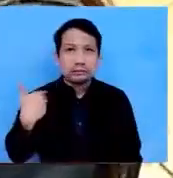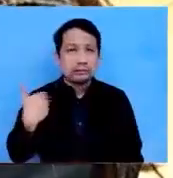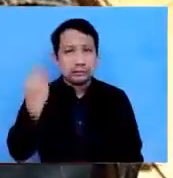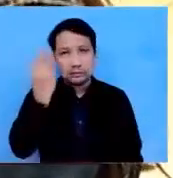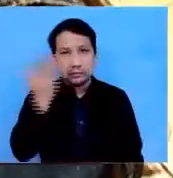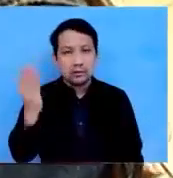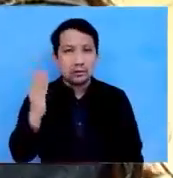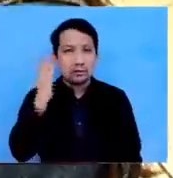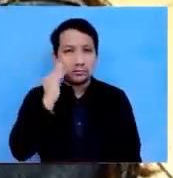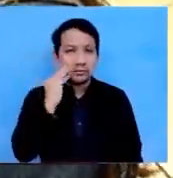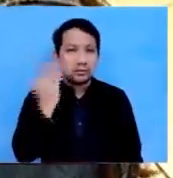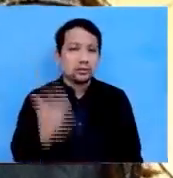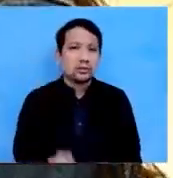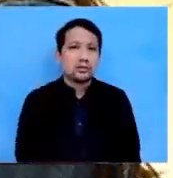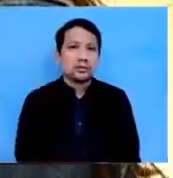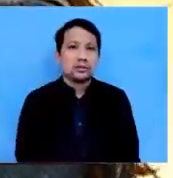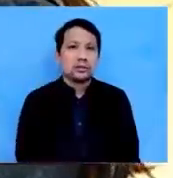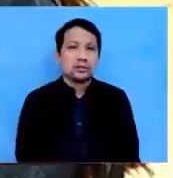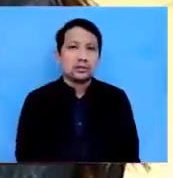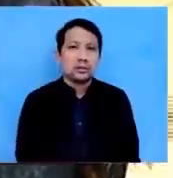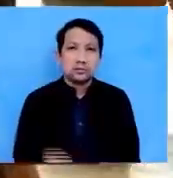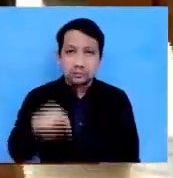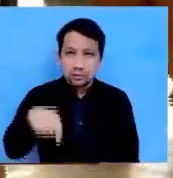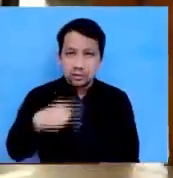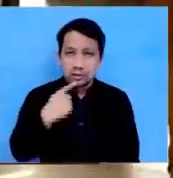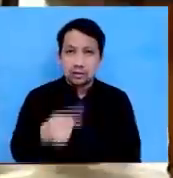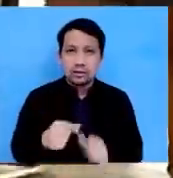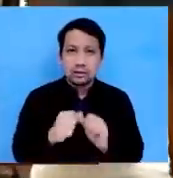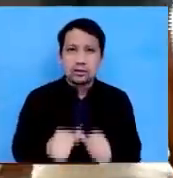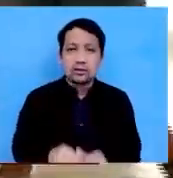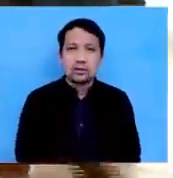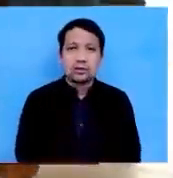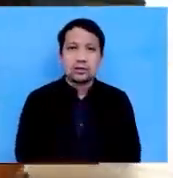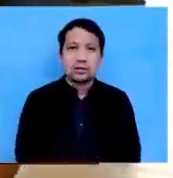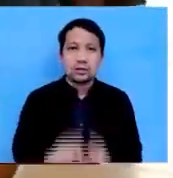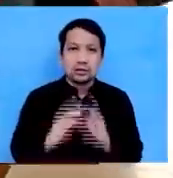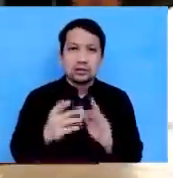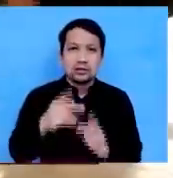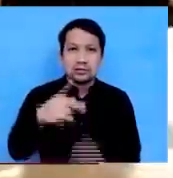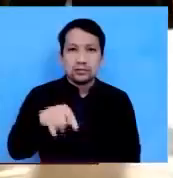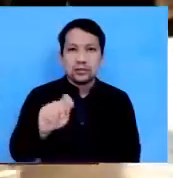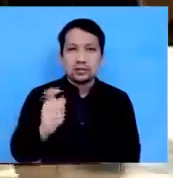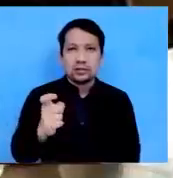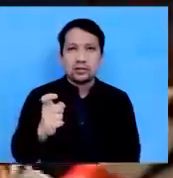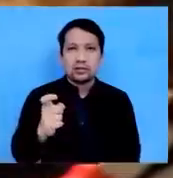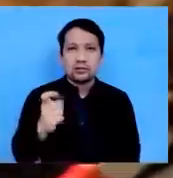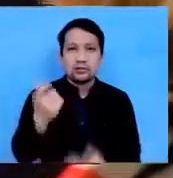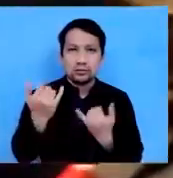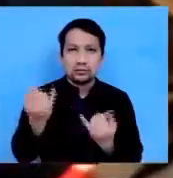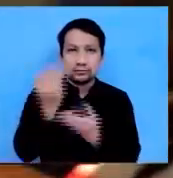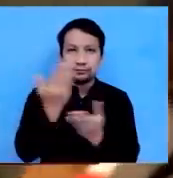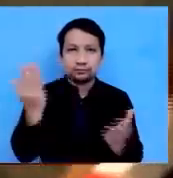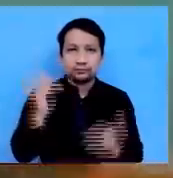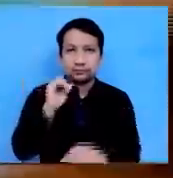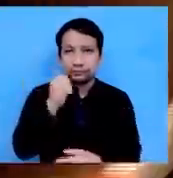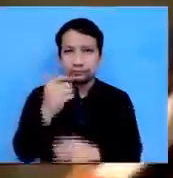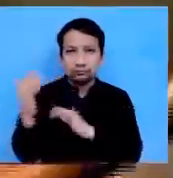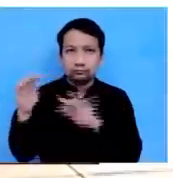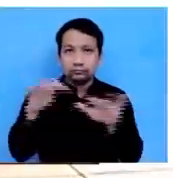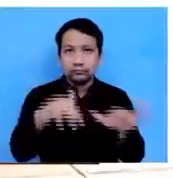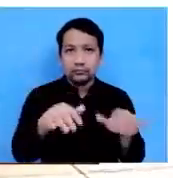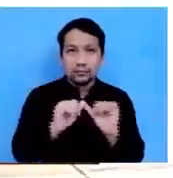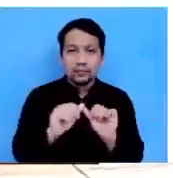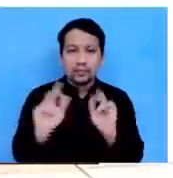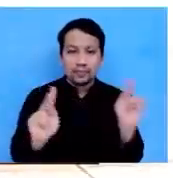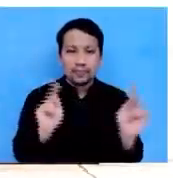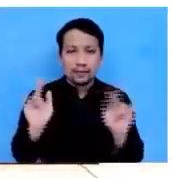So, natulog po kami dito sa terminal. Ayon sa pamunuan ng PTEX, ngayong gabi hanggang bukas ang dagsa ng bulto ng mga pasaherong